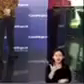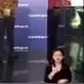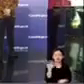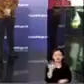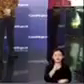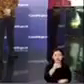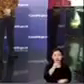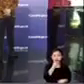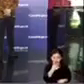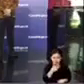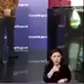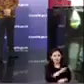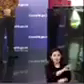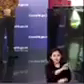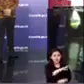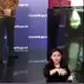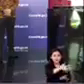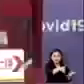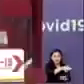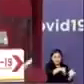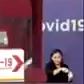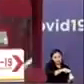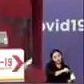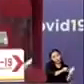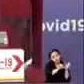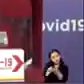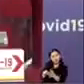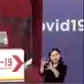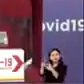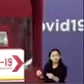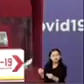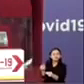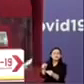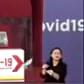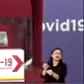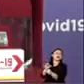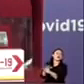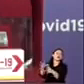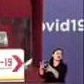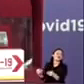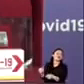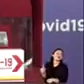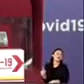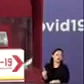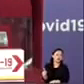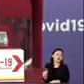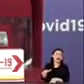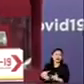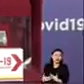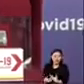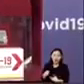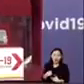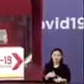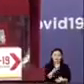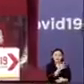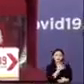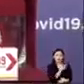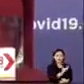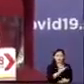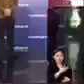regimen obat yang mempunyai potensi dan efektivitas yang cukup bagus untuk menghambat virus itu masuk ke dalam sel